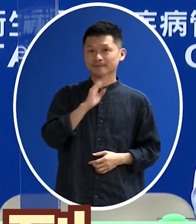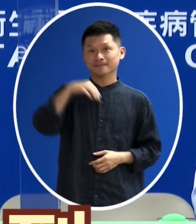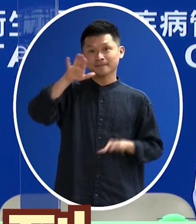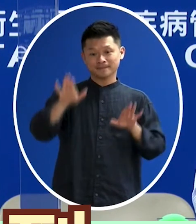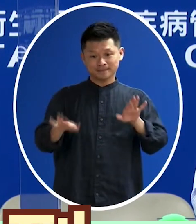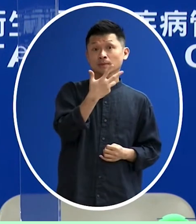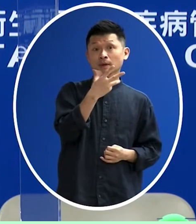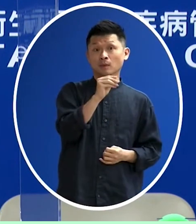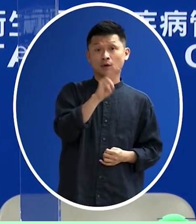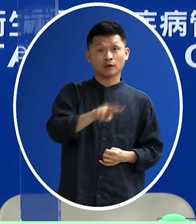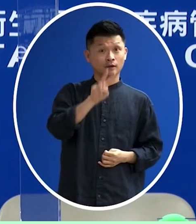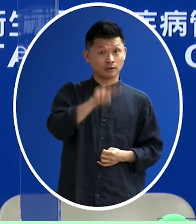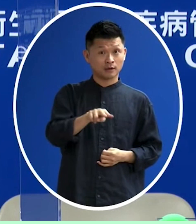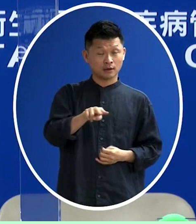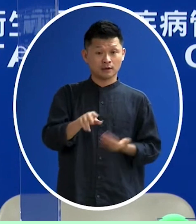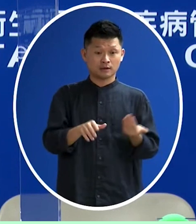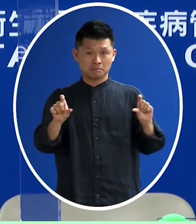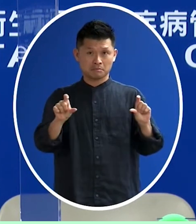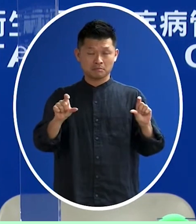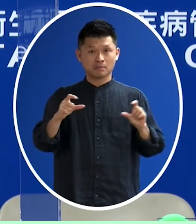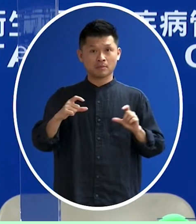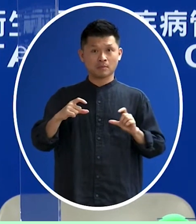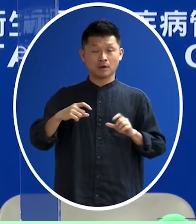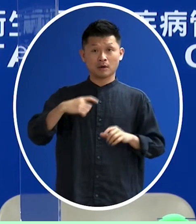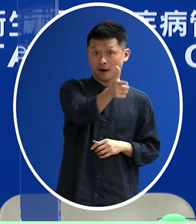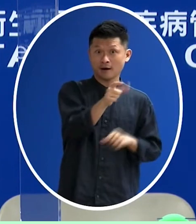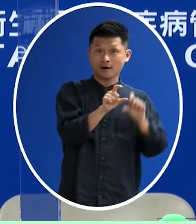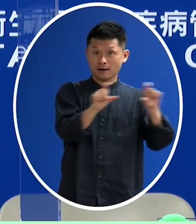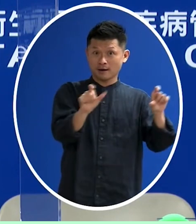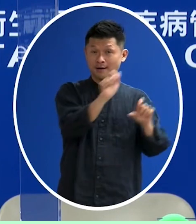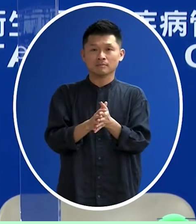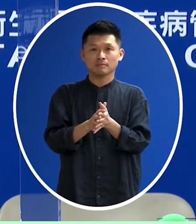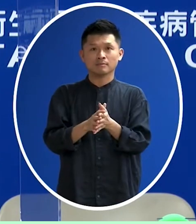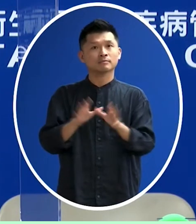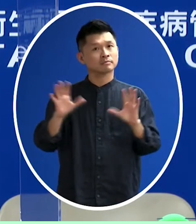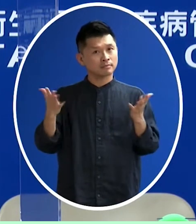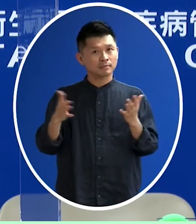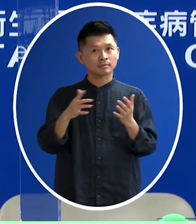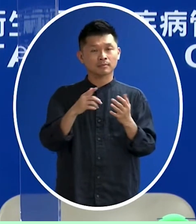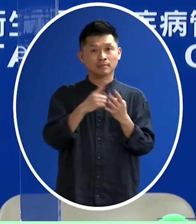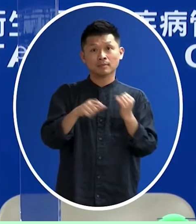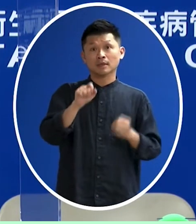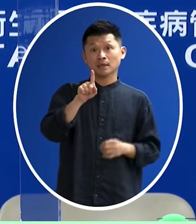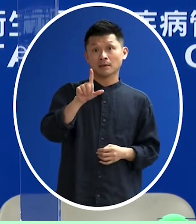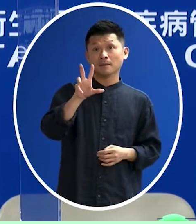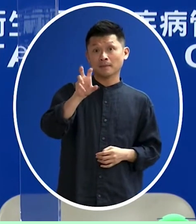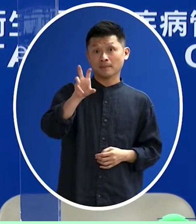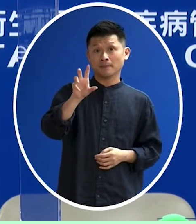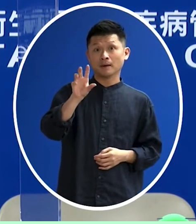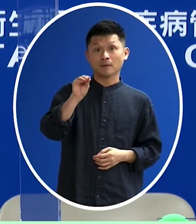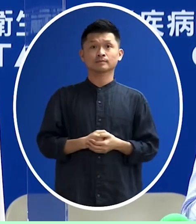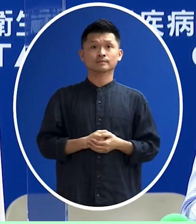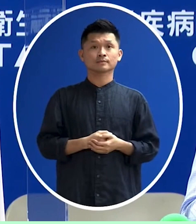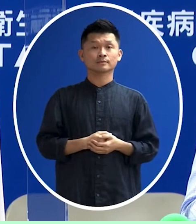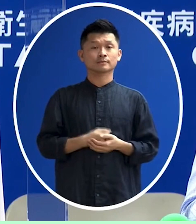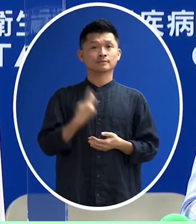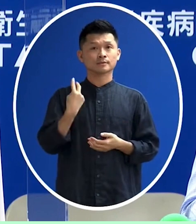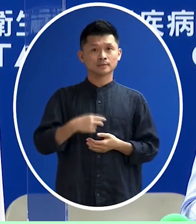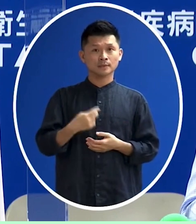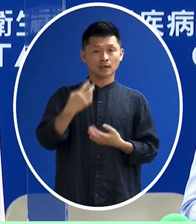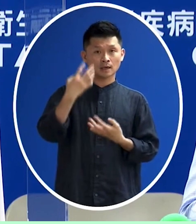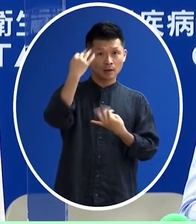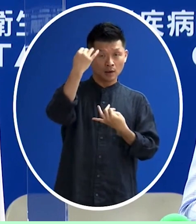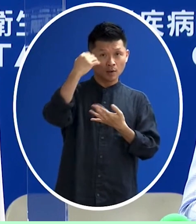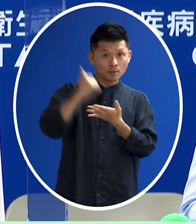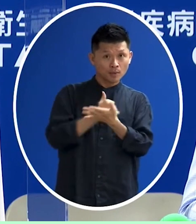下午会到，连同前面3批我们购买的 AZ 的疫苗到了188.5万剂，随时有好